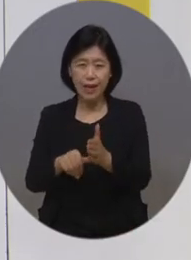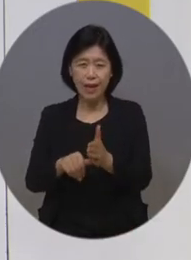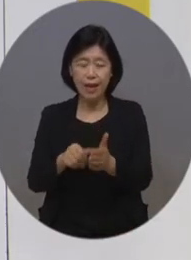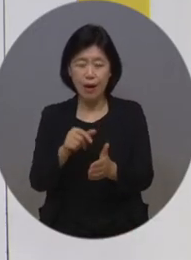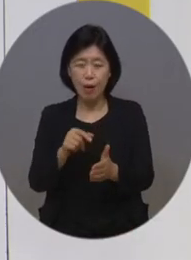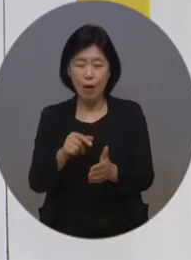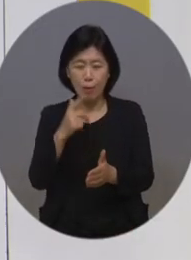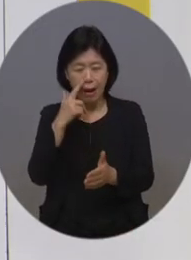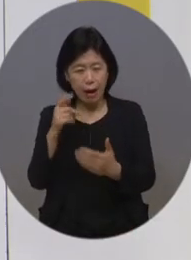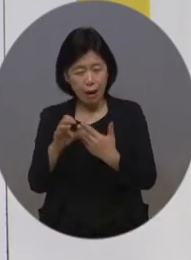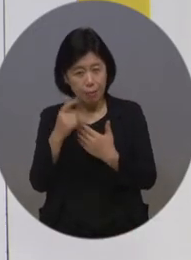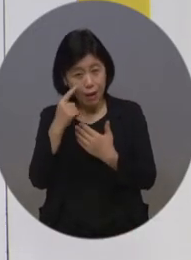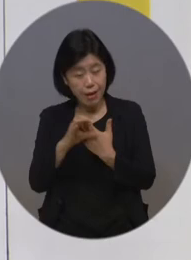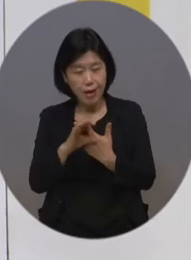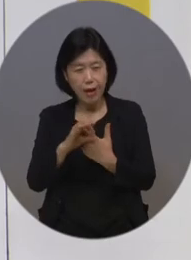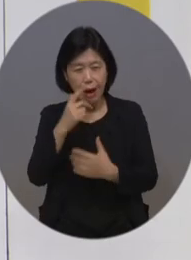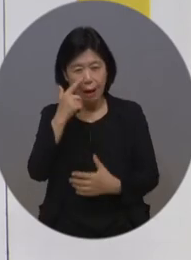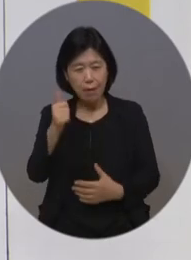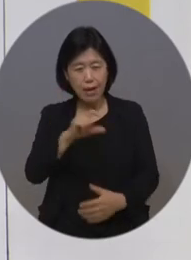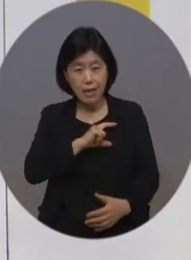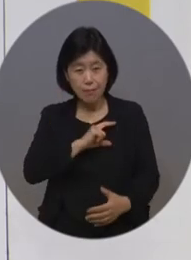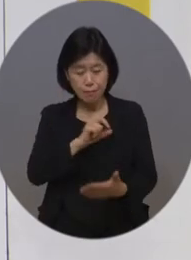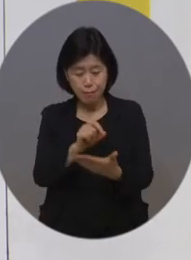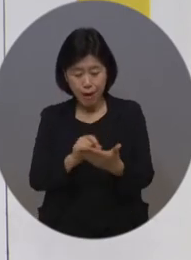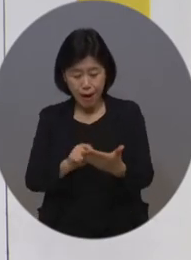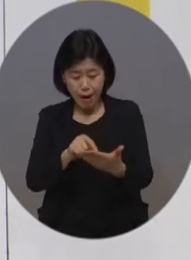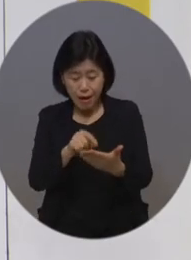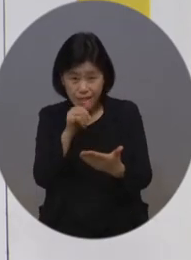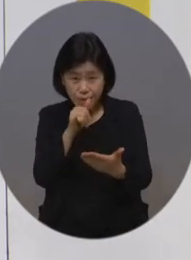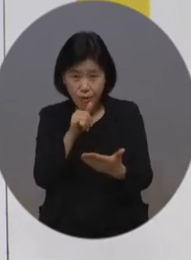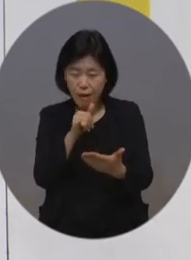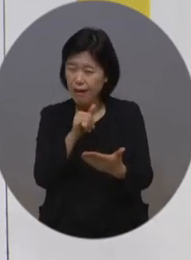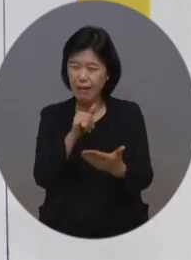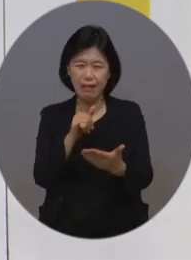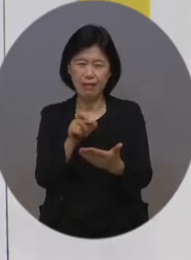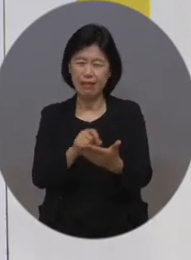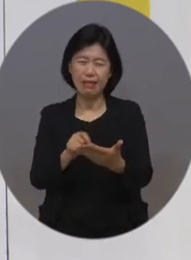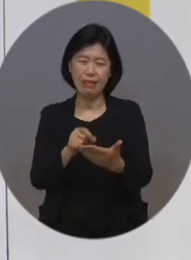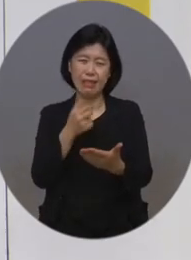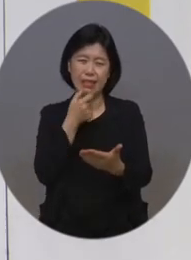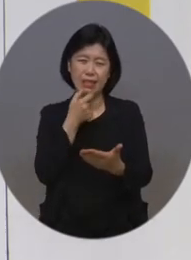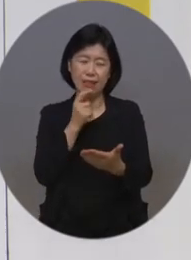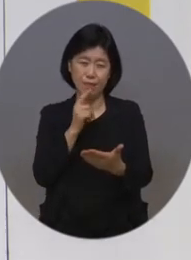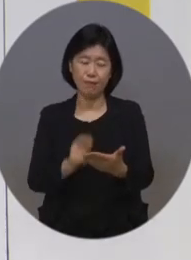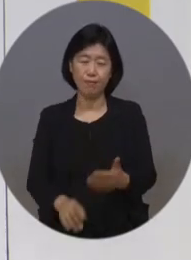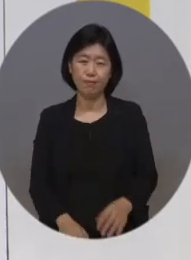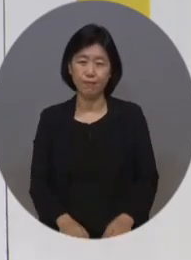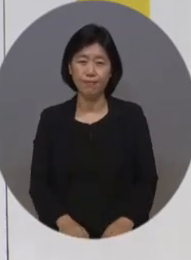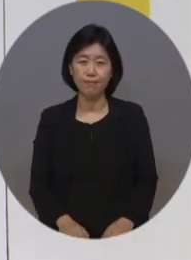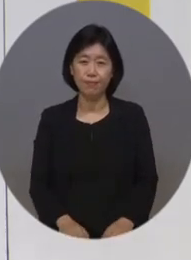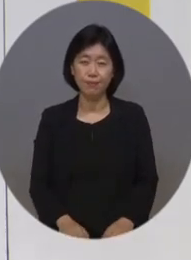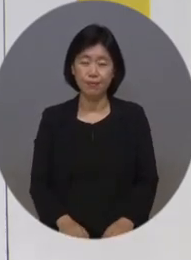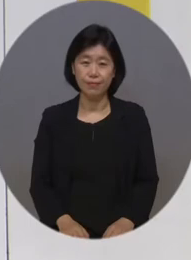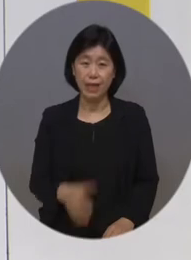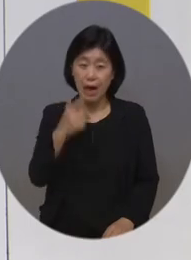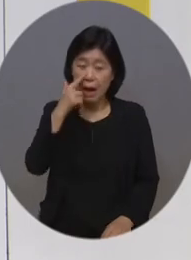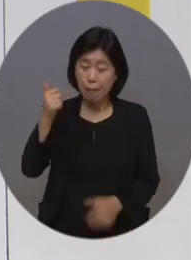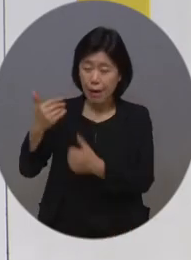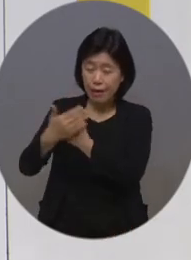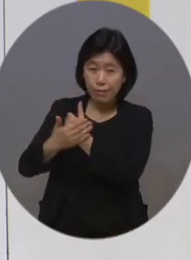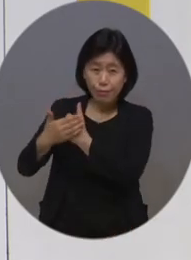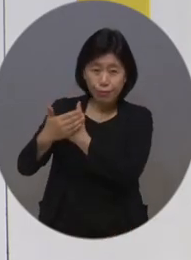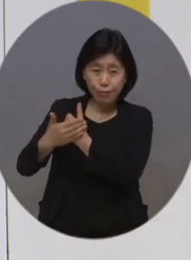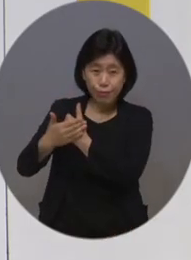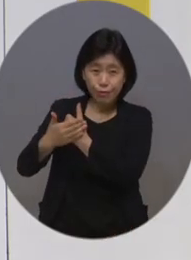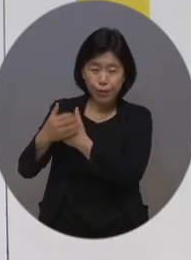아까 가 누구 아빠 이름이랑 연결시켜 가지고 자기네들이 이렇게 2 남의 입에